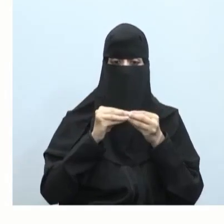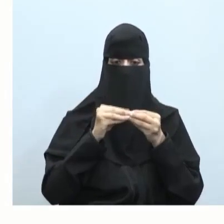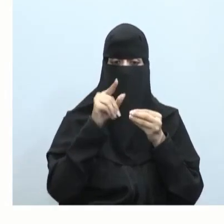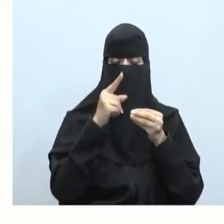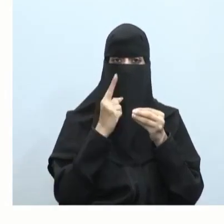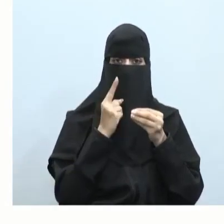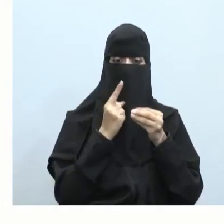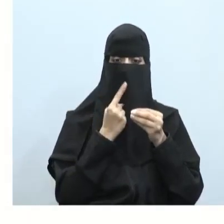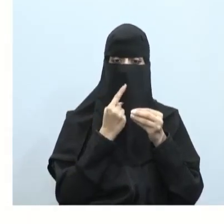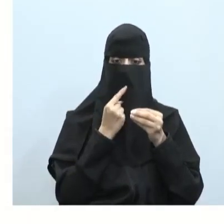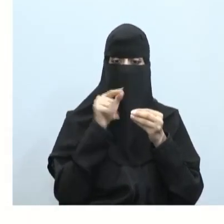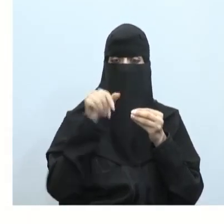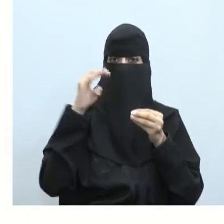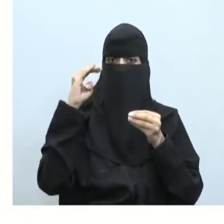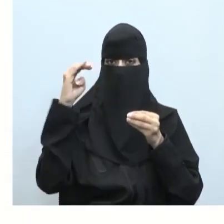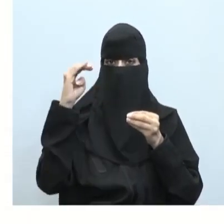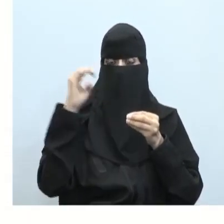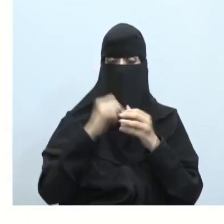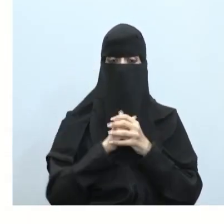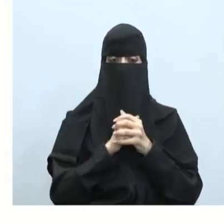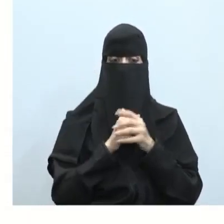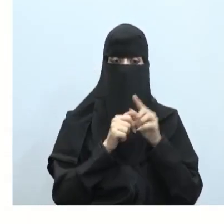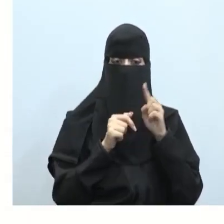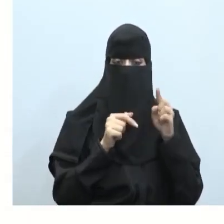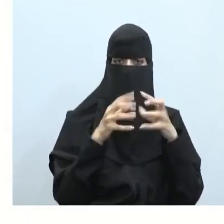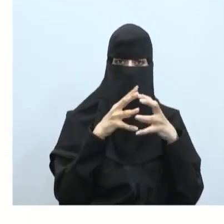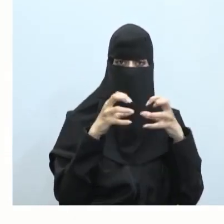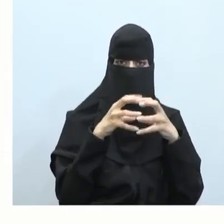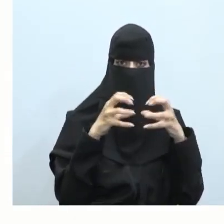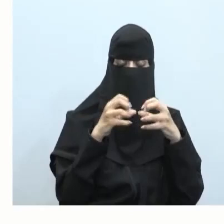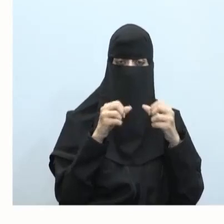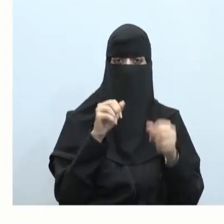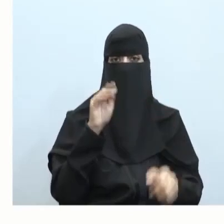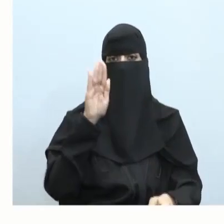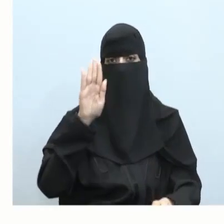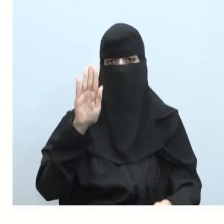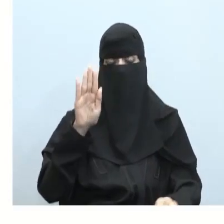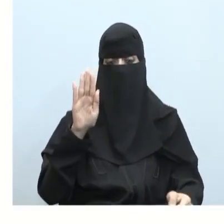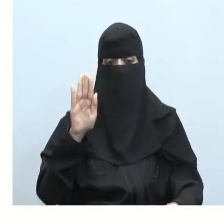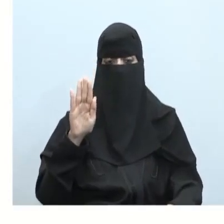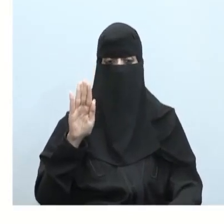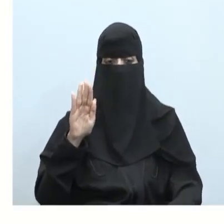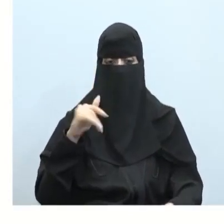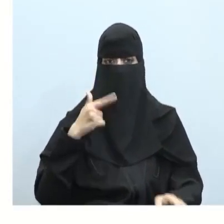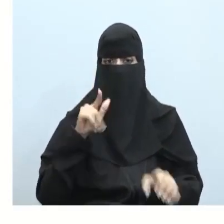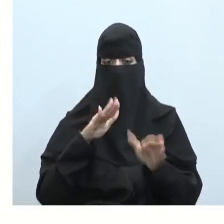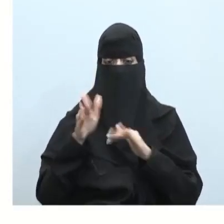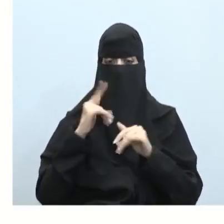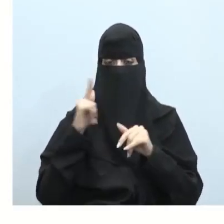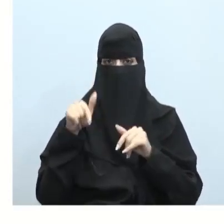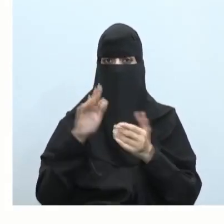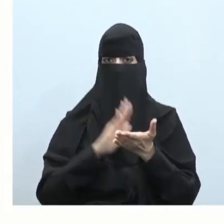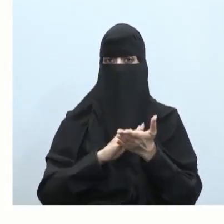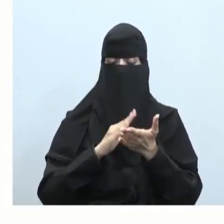المترجم حرف الجيم وهنا وضعت لك باللون الاحمر في المفسر حرف السين بمعنى ان